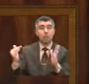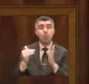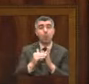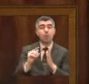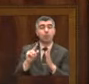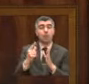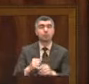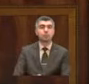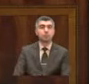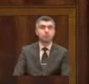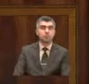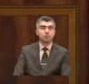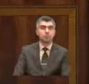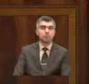المحترم،